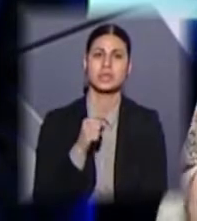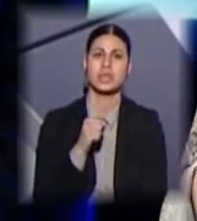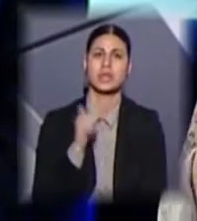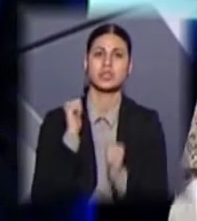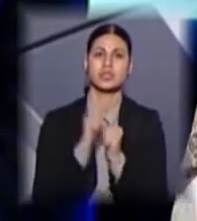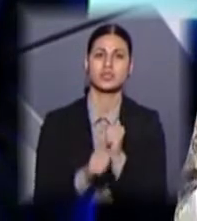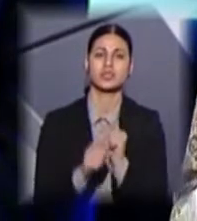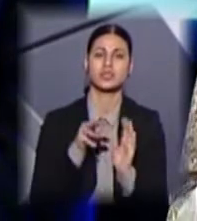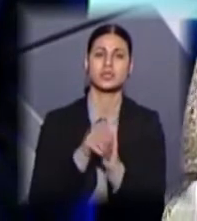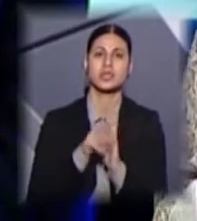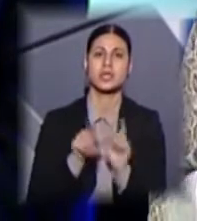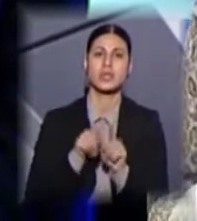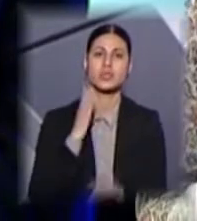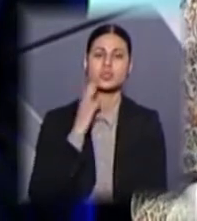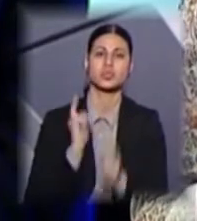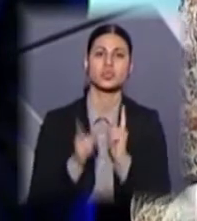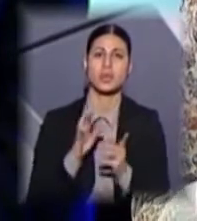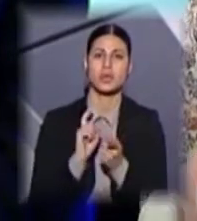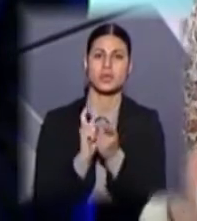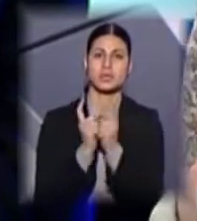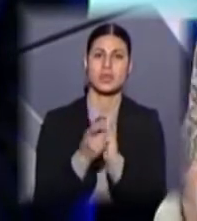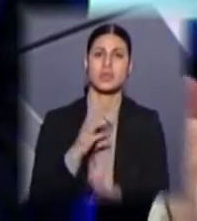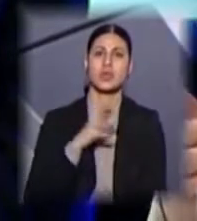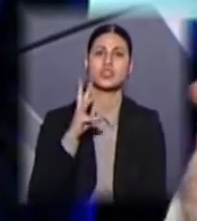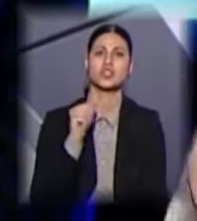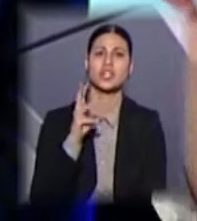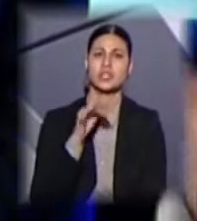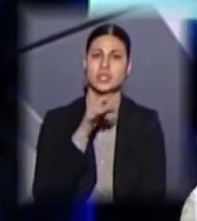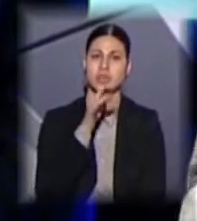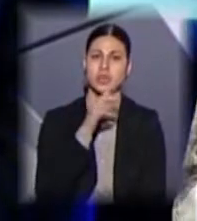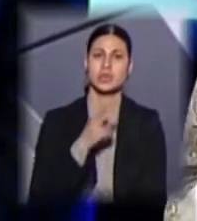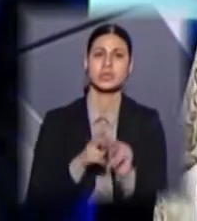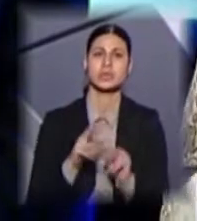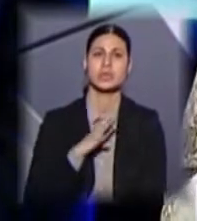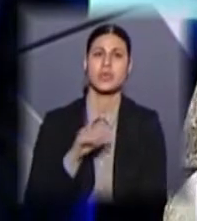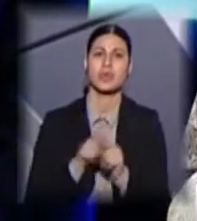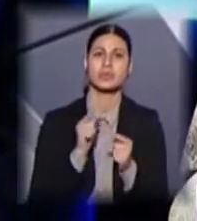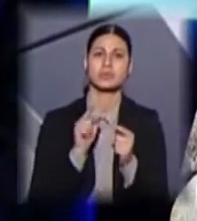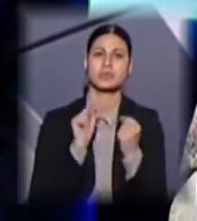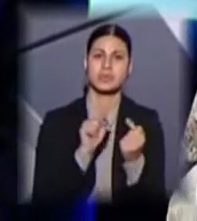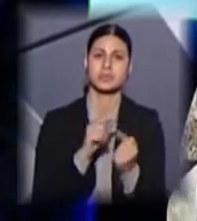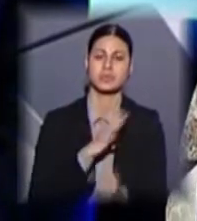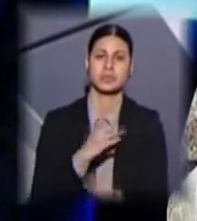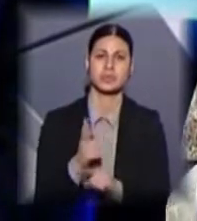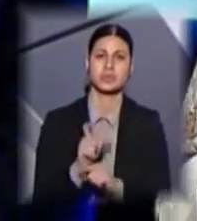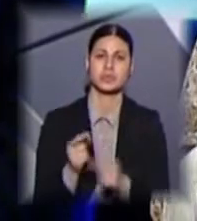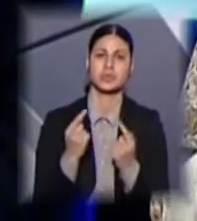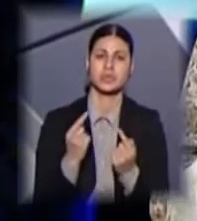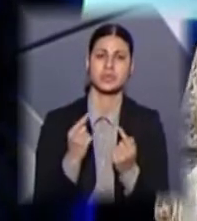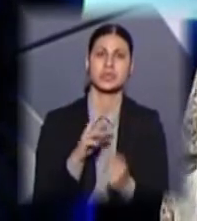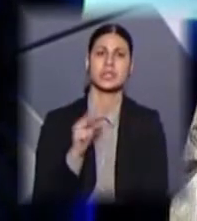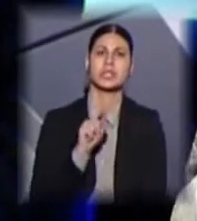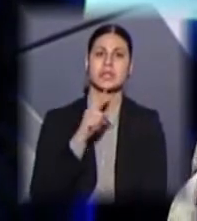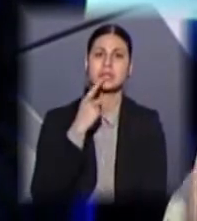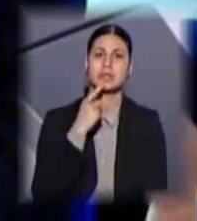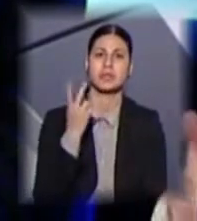ხშირ შემთხვევაში უსამართლო ცვლილებები მოხდა დიმიტრი შაშკინის დროს და ეს იყო კრიტიკის საგანი ჩვენი მხრიდან და რა თქმა